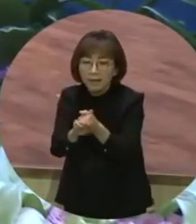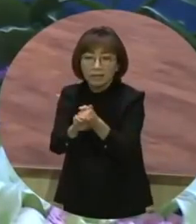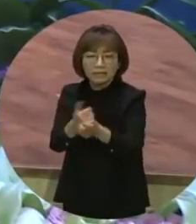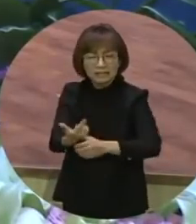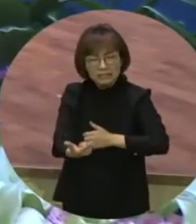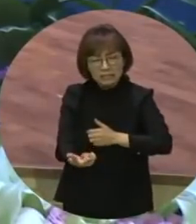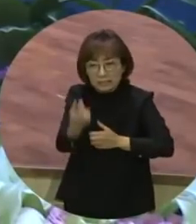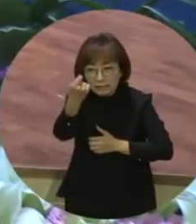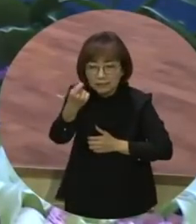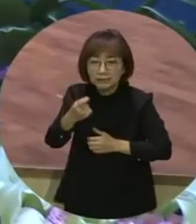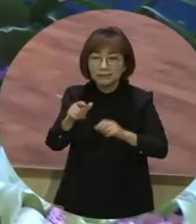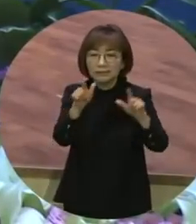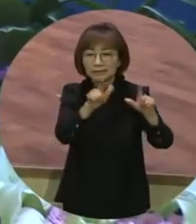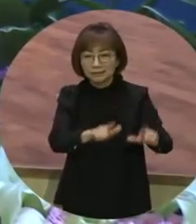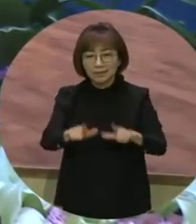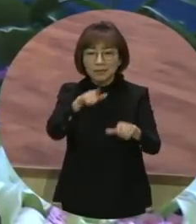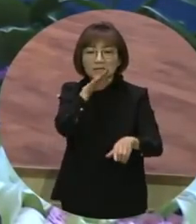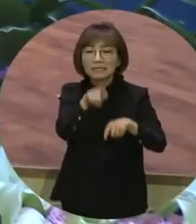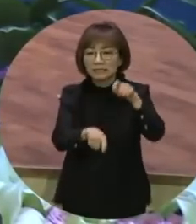부분이 뭔가를 빨리 깨닫고